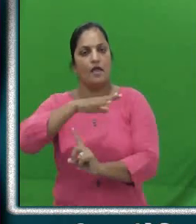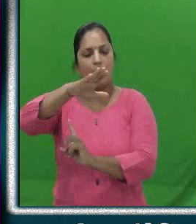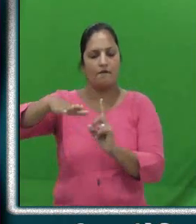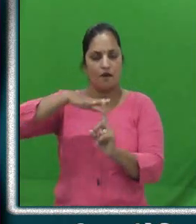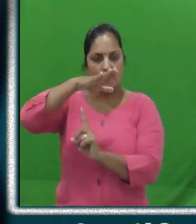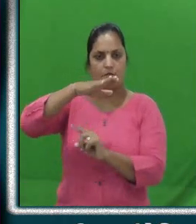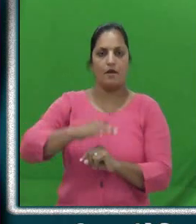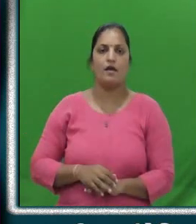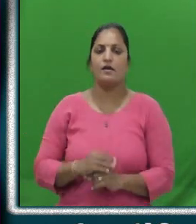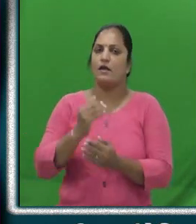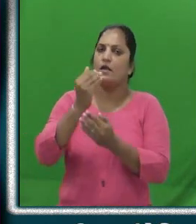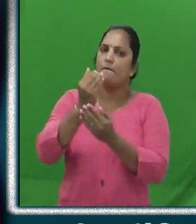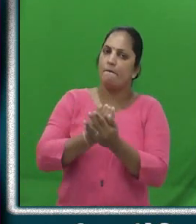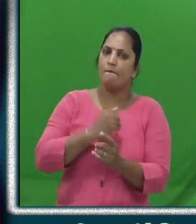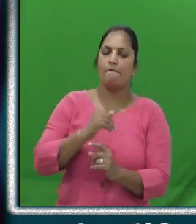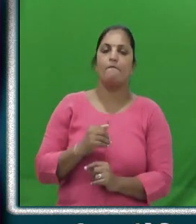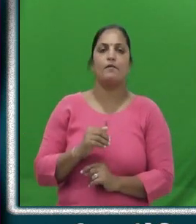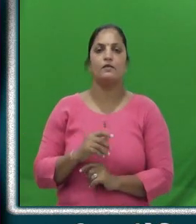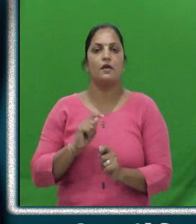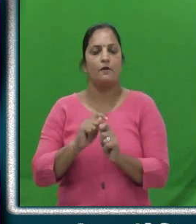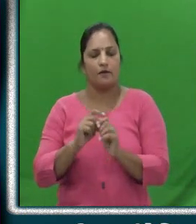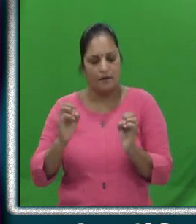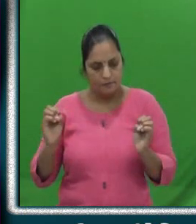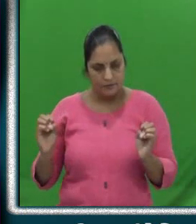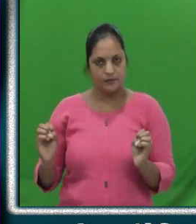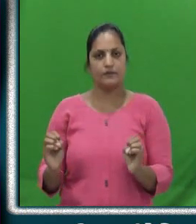એના એન્વાયરમેન્ટના બચાવવાના